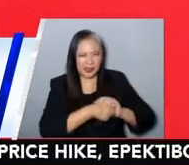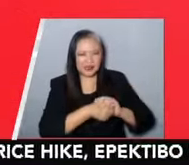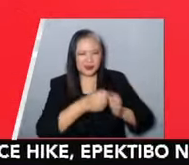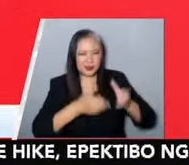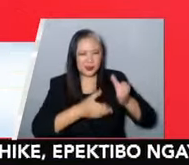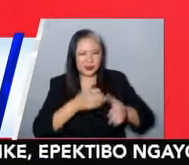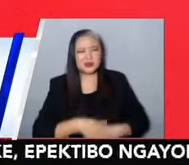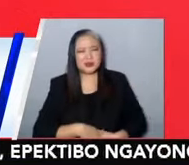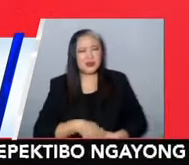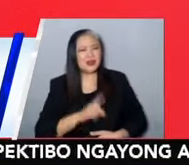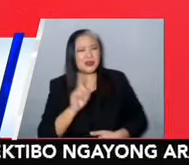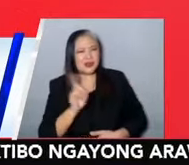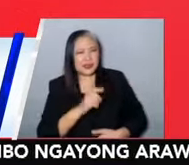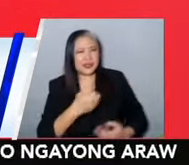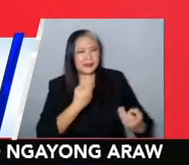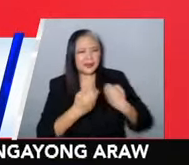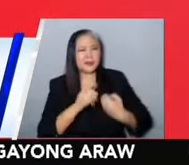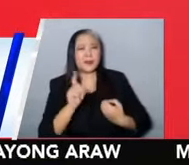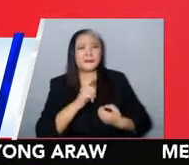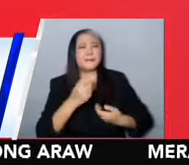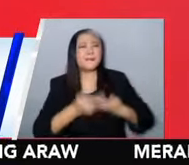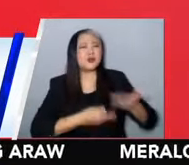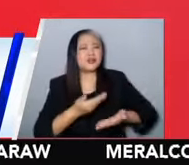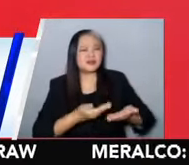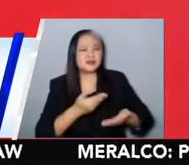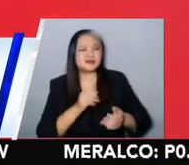prosesong yan nung tinatawag na citizen's arrest.